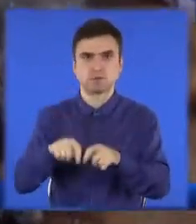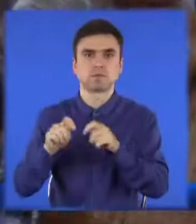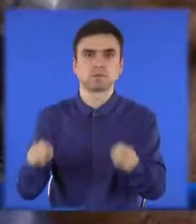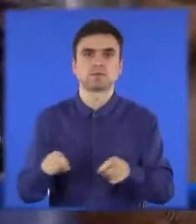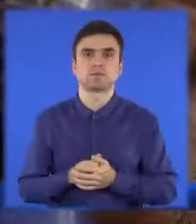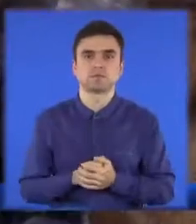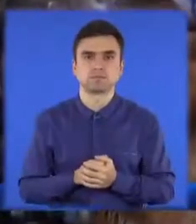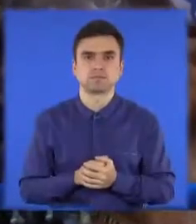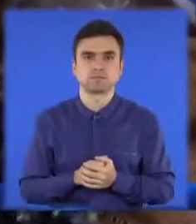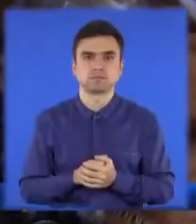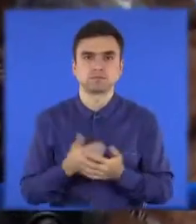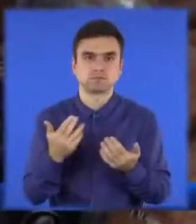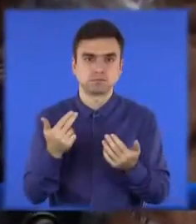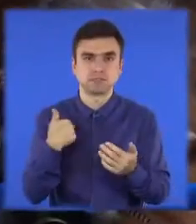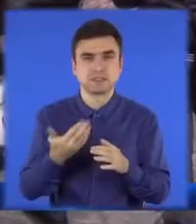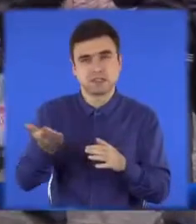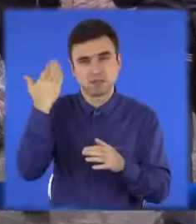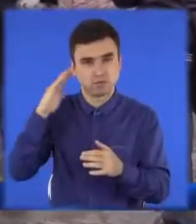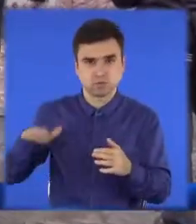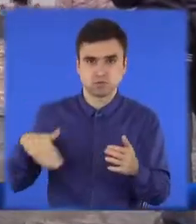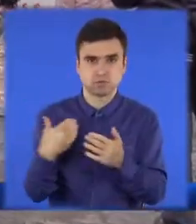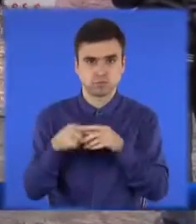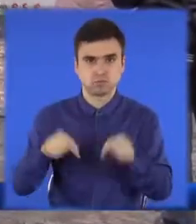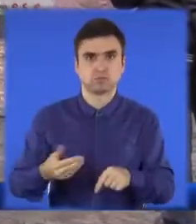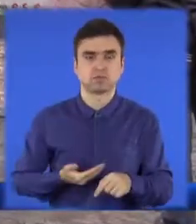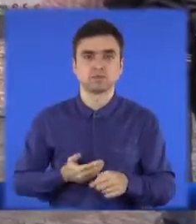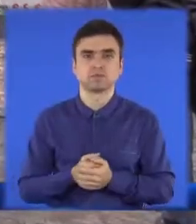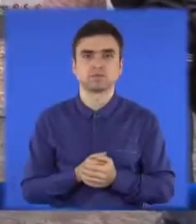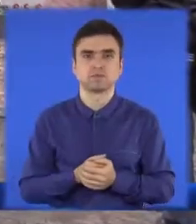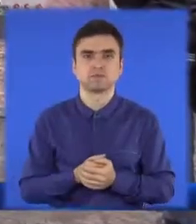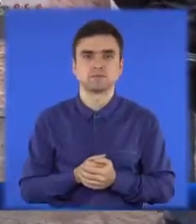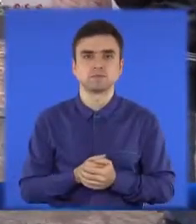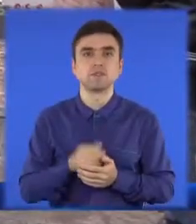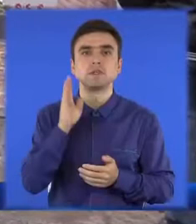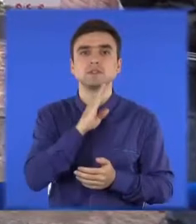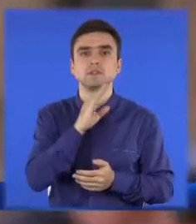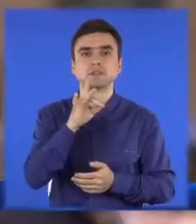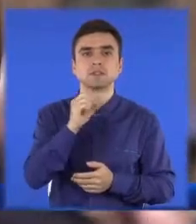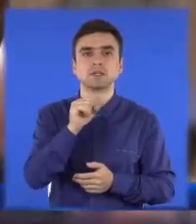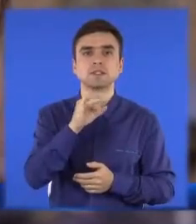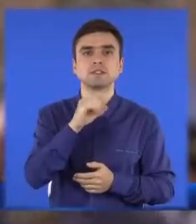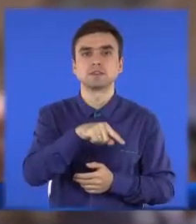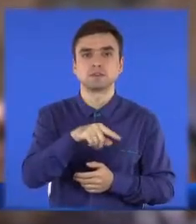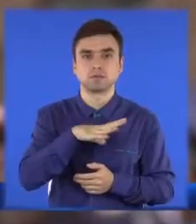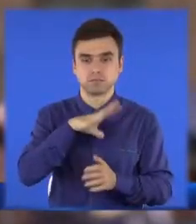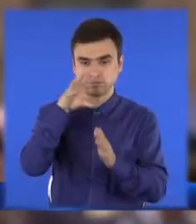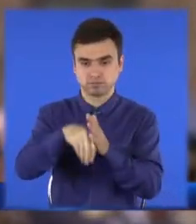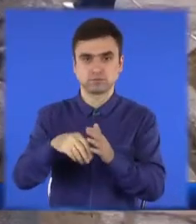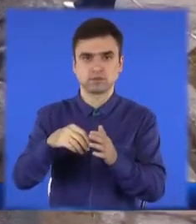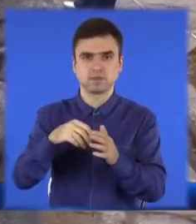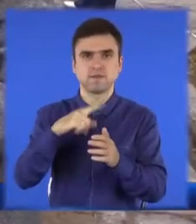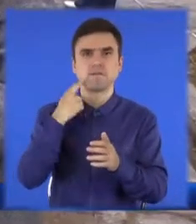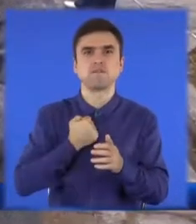Да, от з яких пор я здесь живу. Раїса Трохимівна мешкала у військовому містечку 33 ще з 60-х